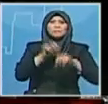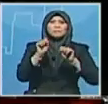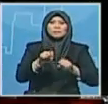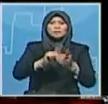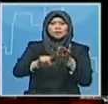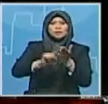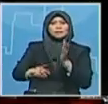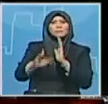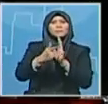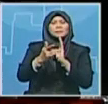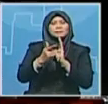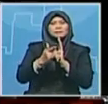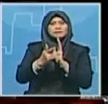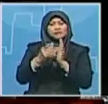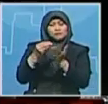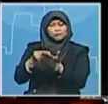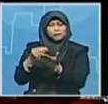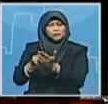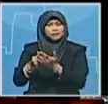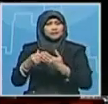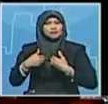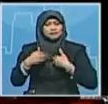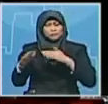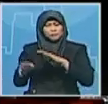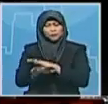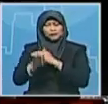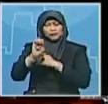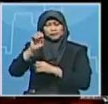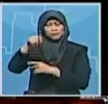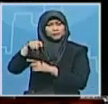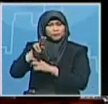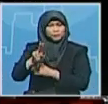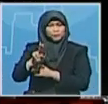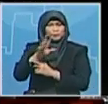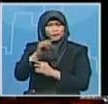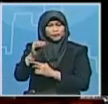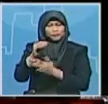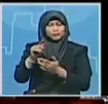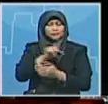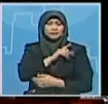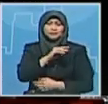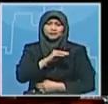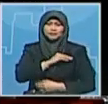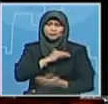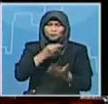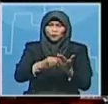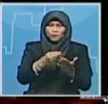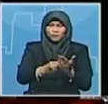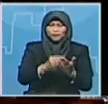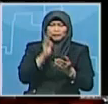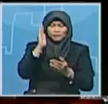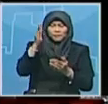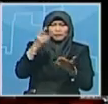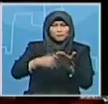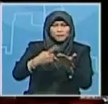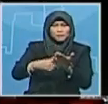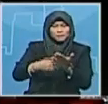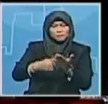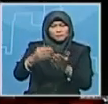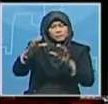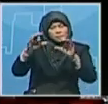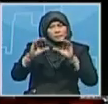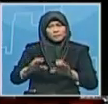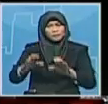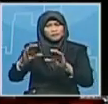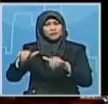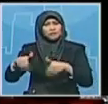pada technicalities. Kewangan adalah di bawah EPU dan juga Kementerian Kewangan yang akan berunding kaedah